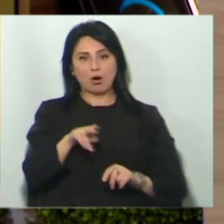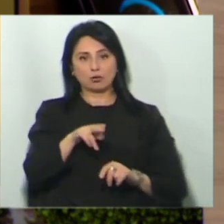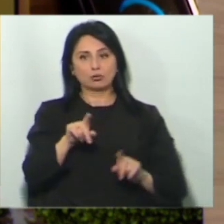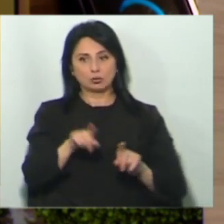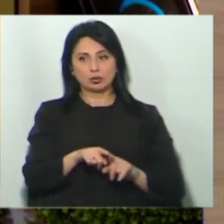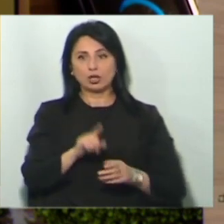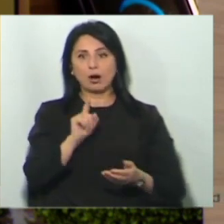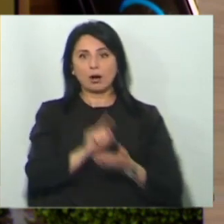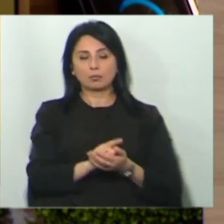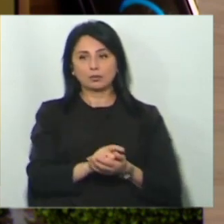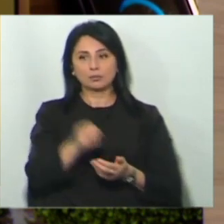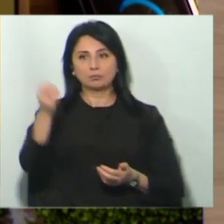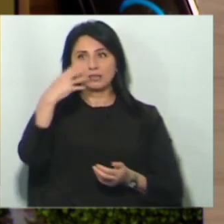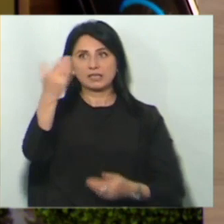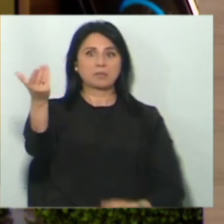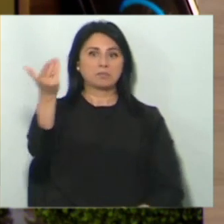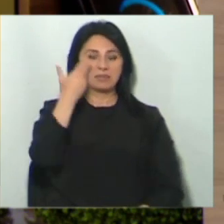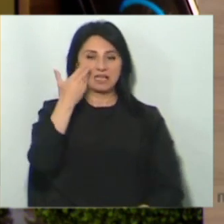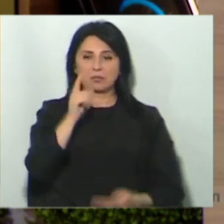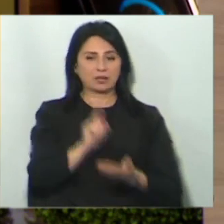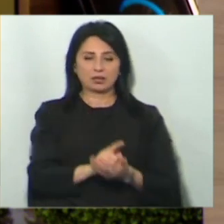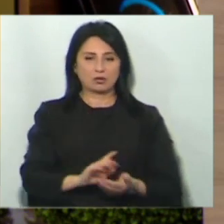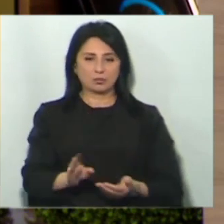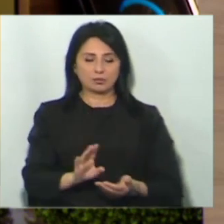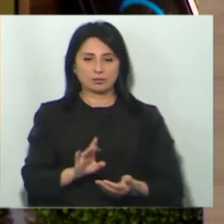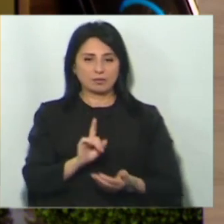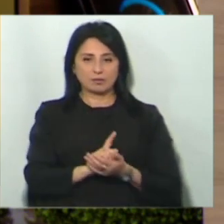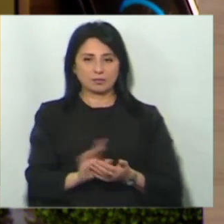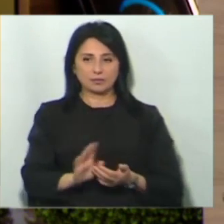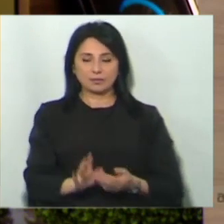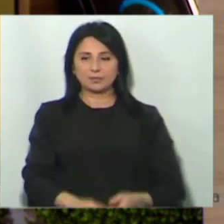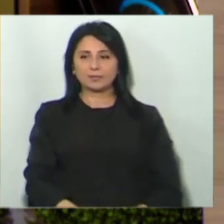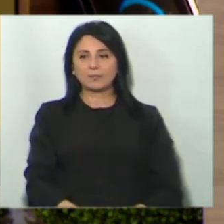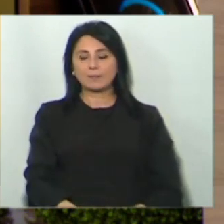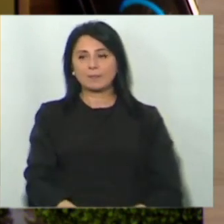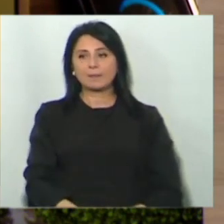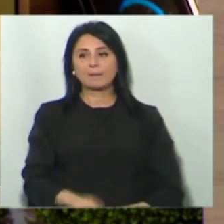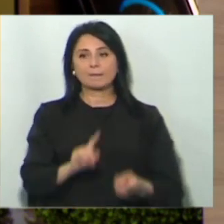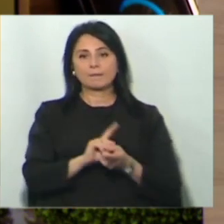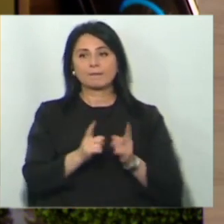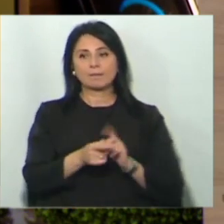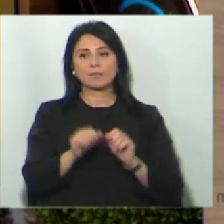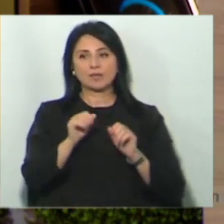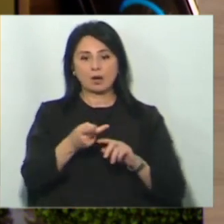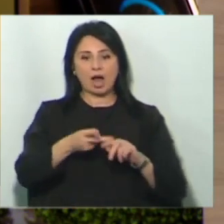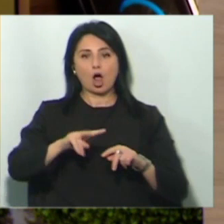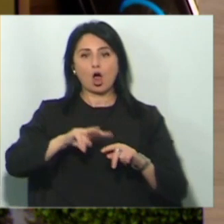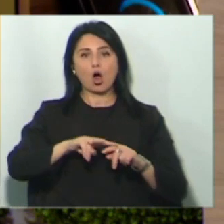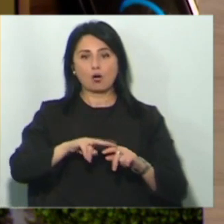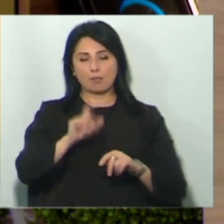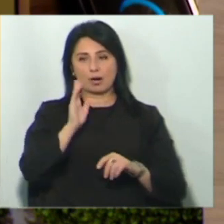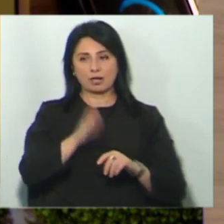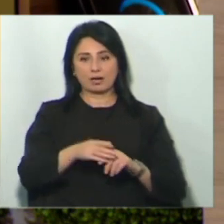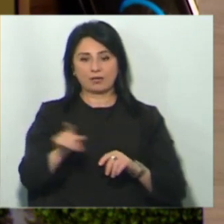არც არის აუცილებელი, თქვათ დამაზიანებელი იყოს უშუალოდ მზის პირდაპირი სხივები, არამედ თქვათ გაორმაგებულად მოქმედებს